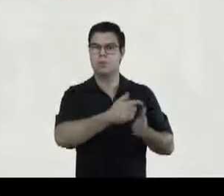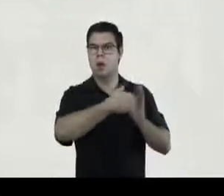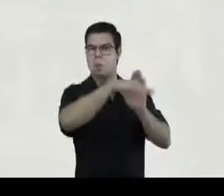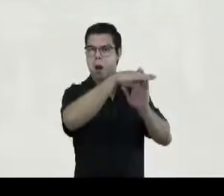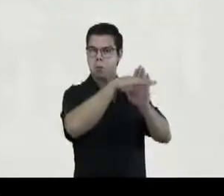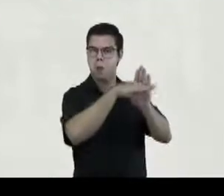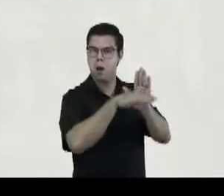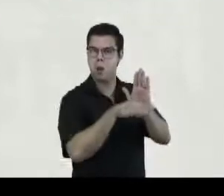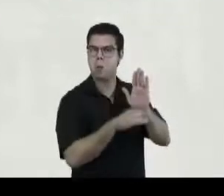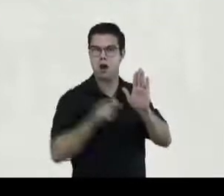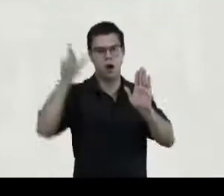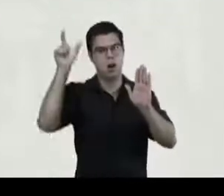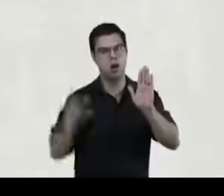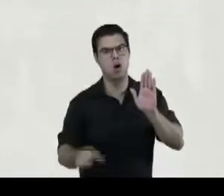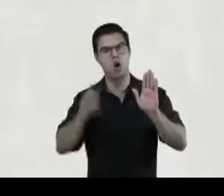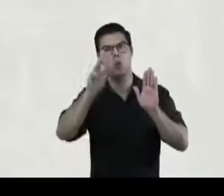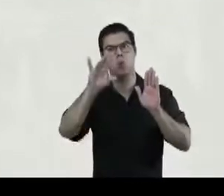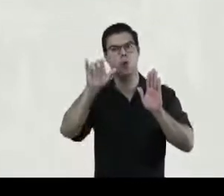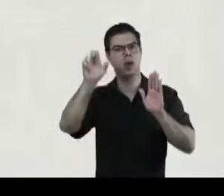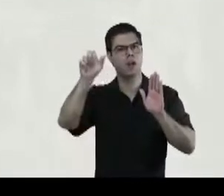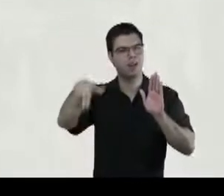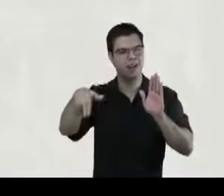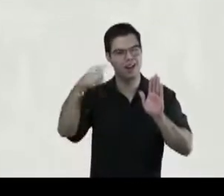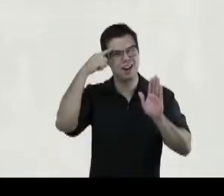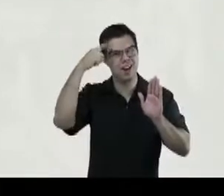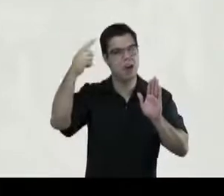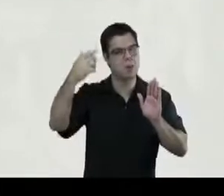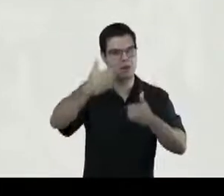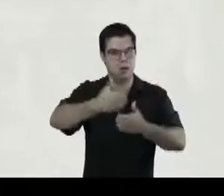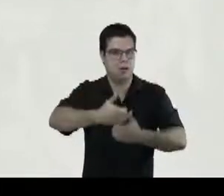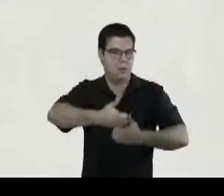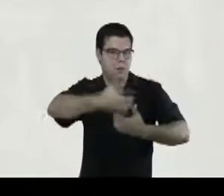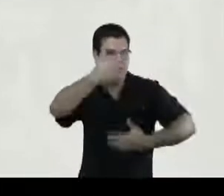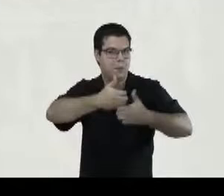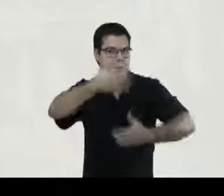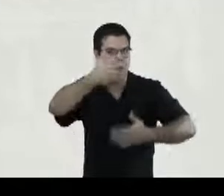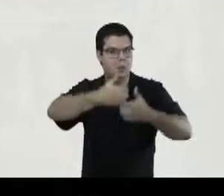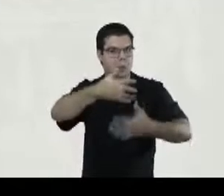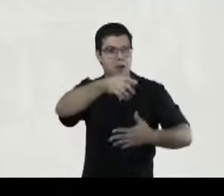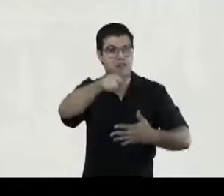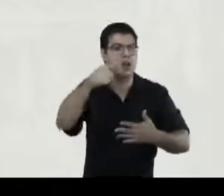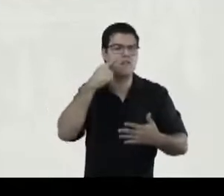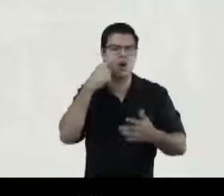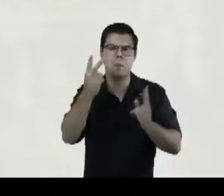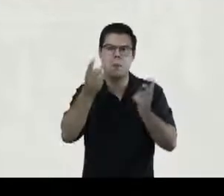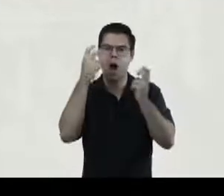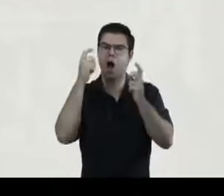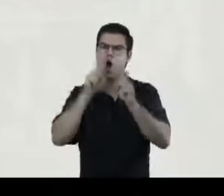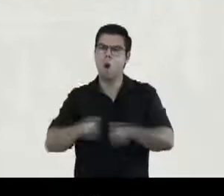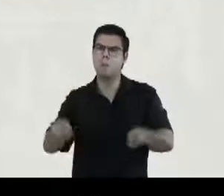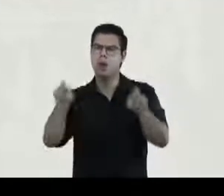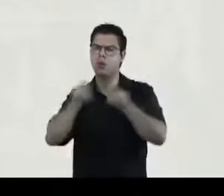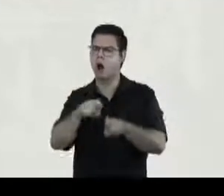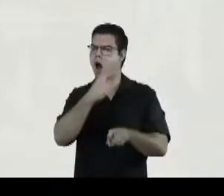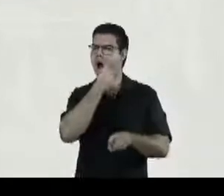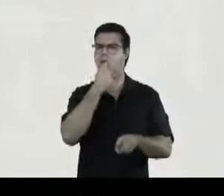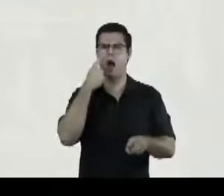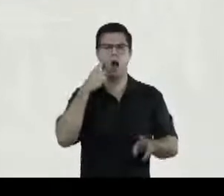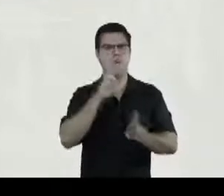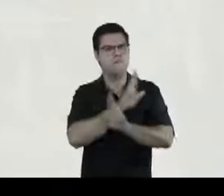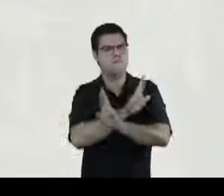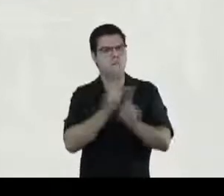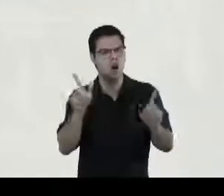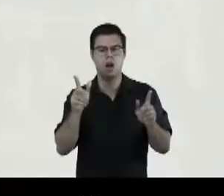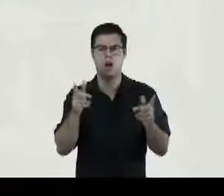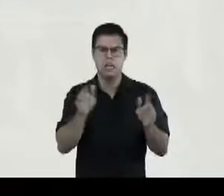ordinateur et en ligne, peut-être vous attendiez quelque chose d'autre. Et c'est assez simple. On n'a pas beaucoup d'informations, il y a beaucoup de champs